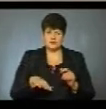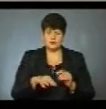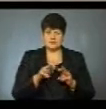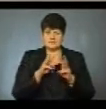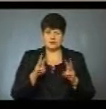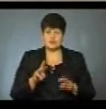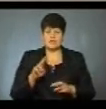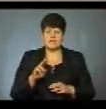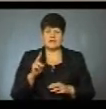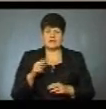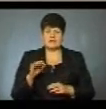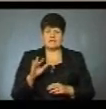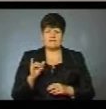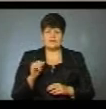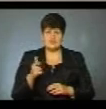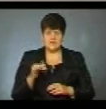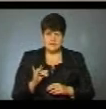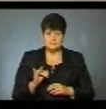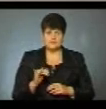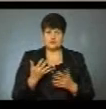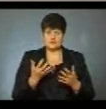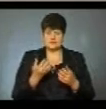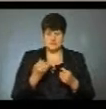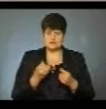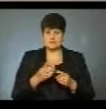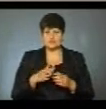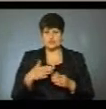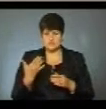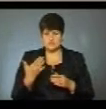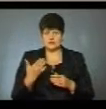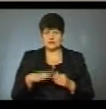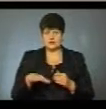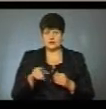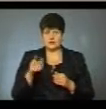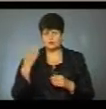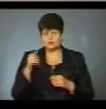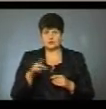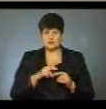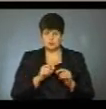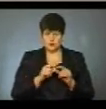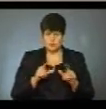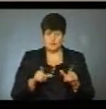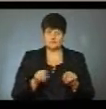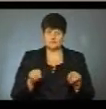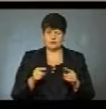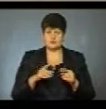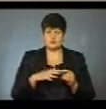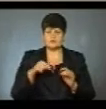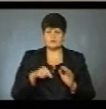Святої Ядвіги», якщо взяти з точки зору історії, дійсно, колись тут була школа, вона була започаткована ще